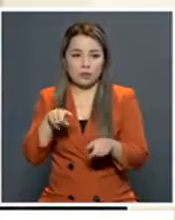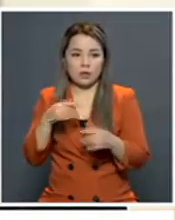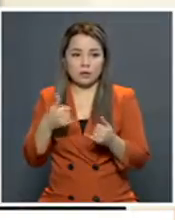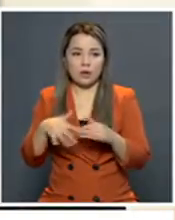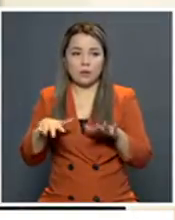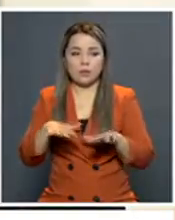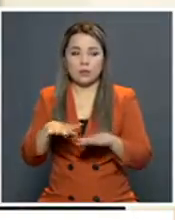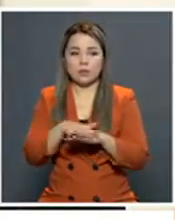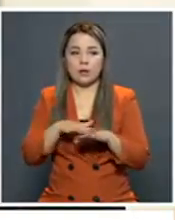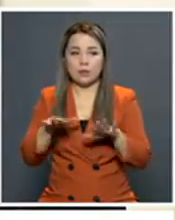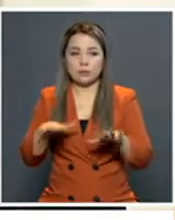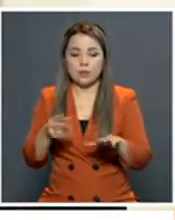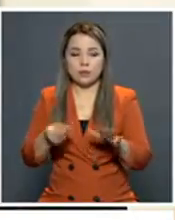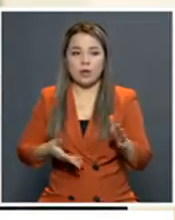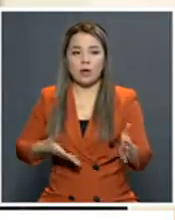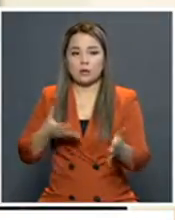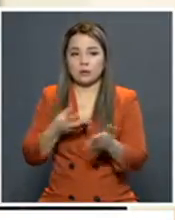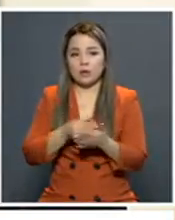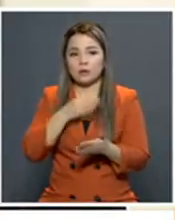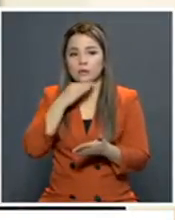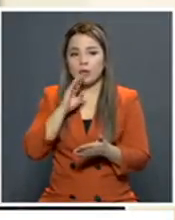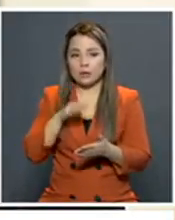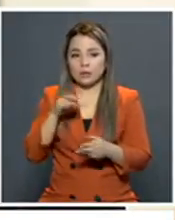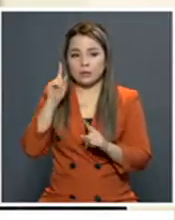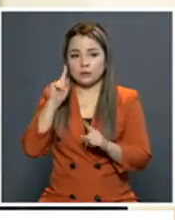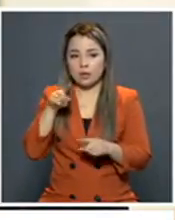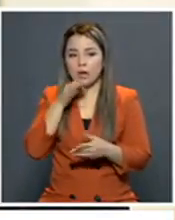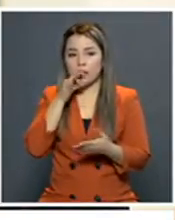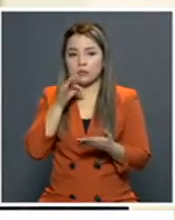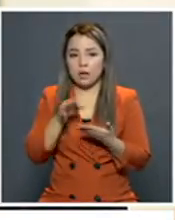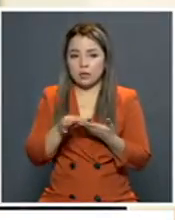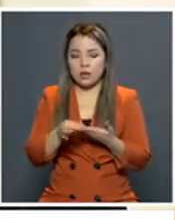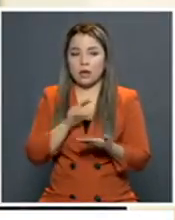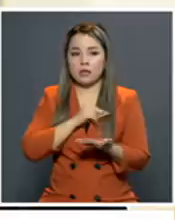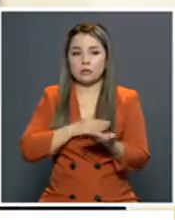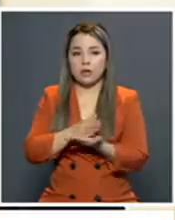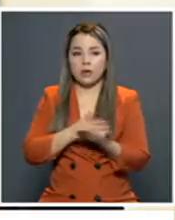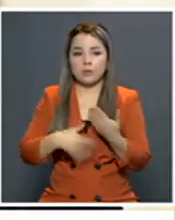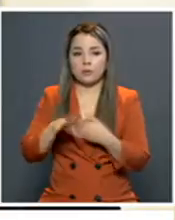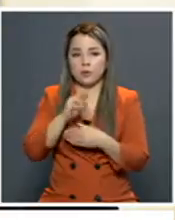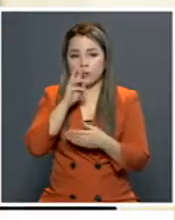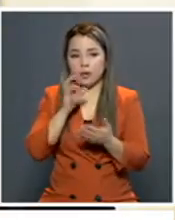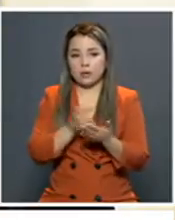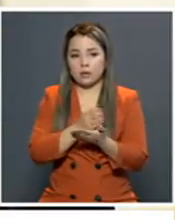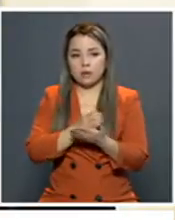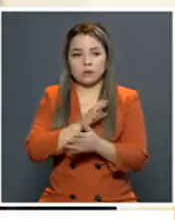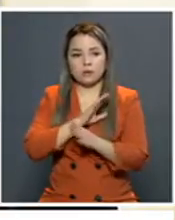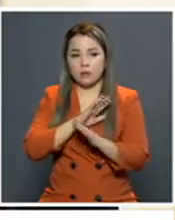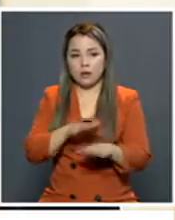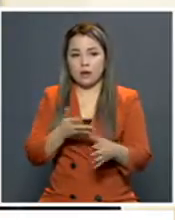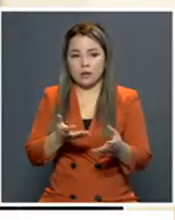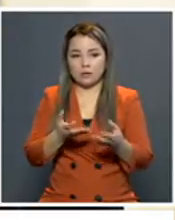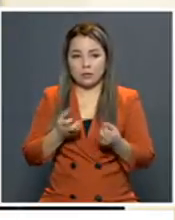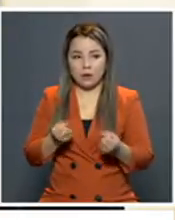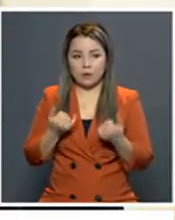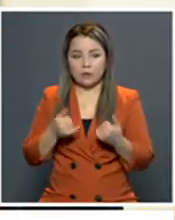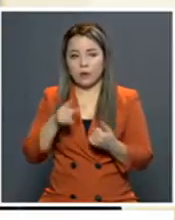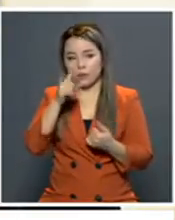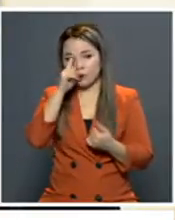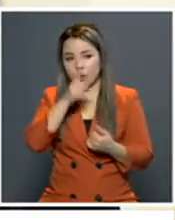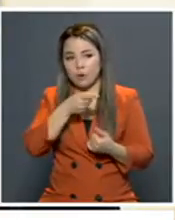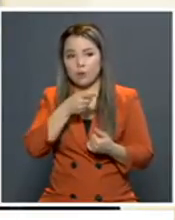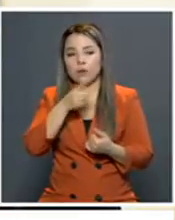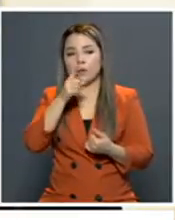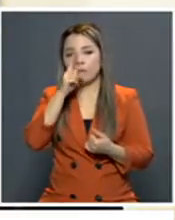ғана жетет берген қаржысы былай қарасаң, шындығын айтқан кезде. Қызметкерлердің бәрі жала қалмады. Айлап, жылдап